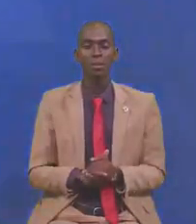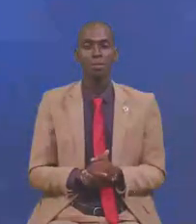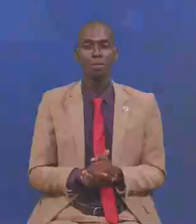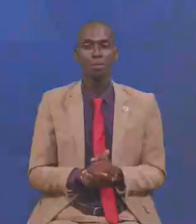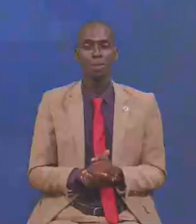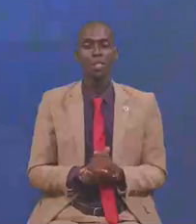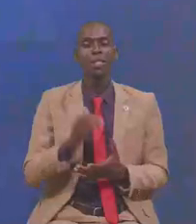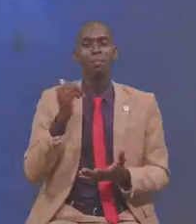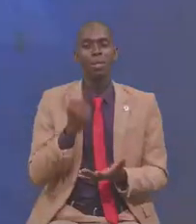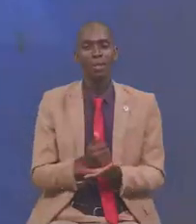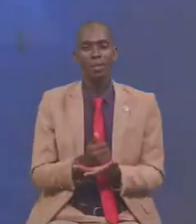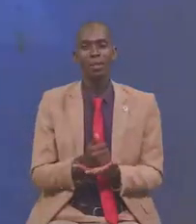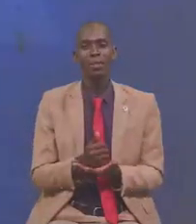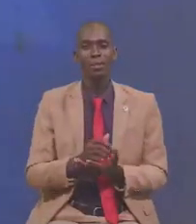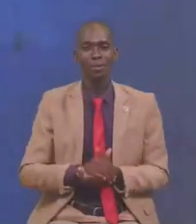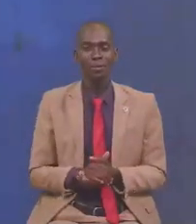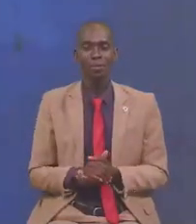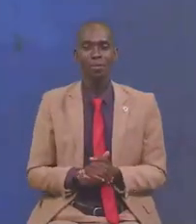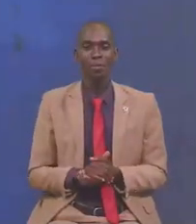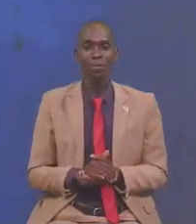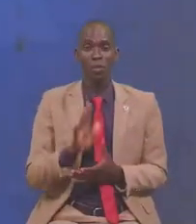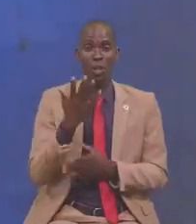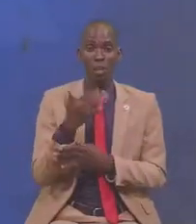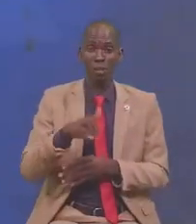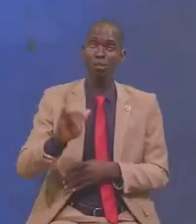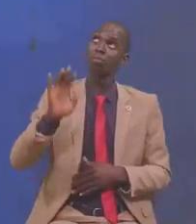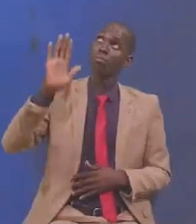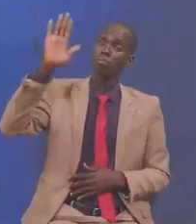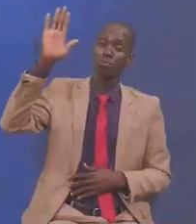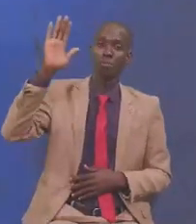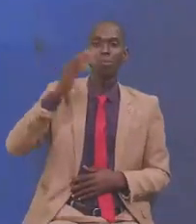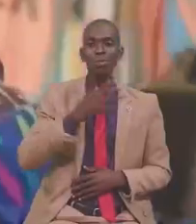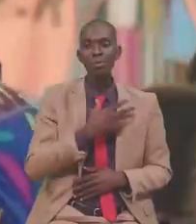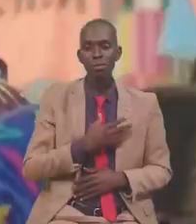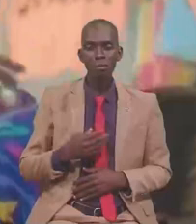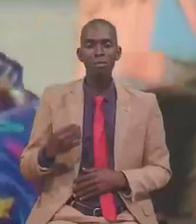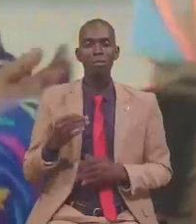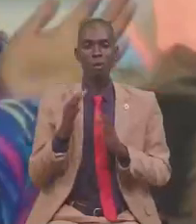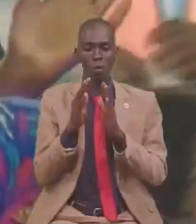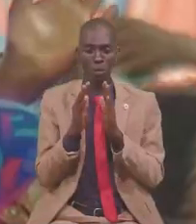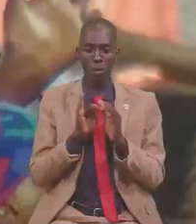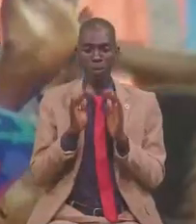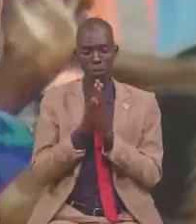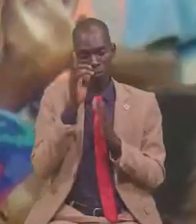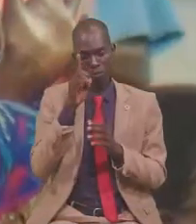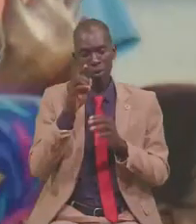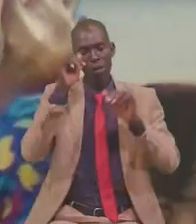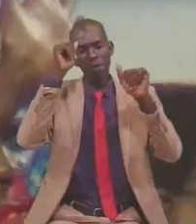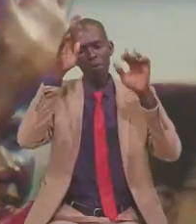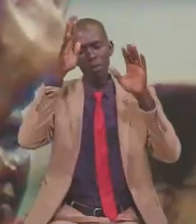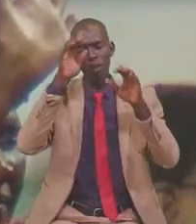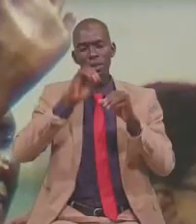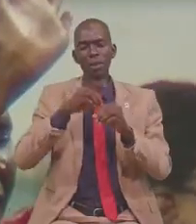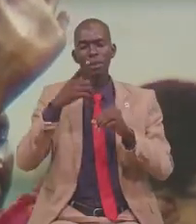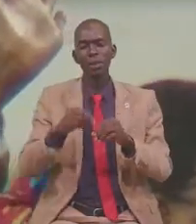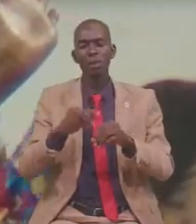Amen. Toujours les mains levées. Je vais prier pour vous, Père, au